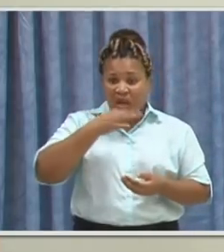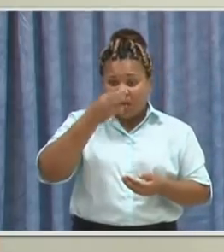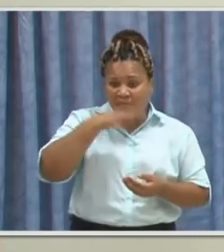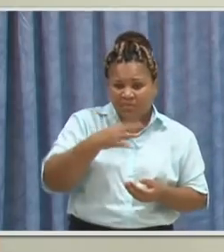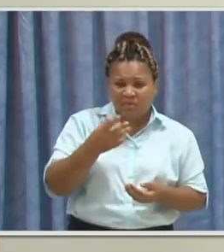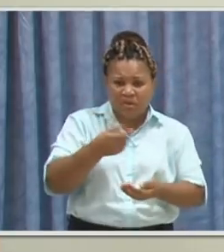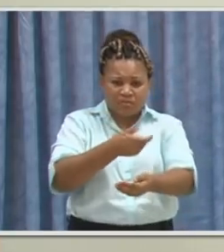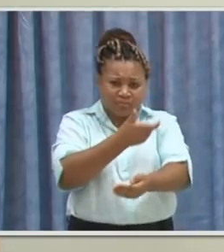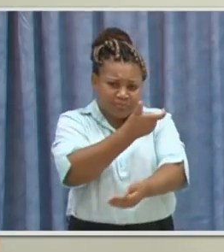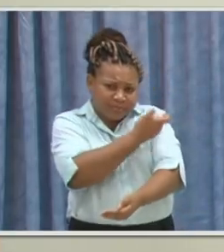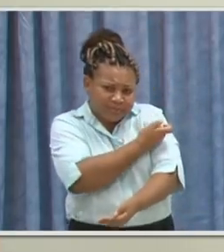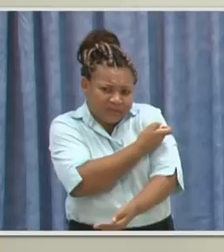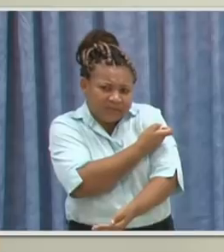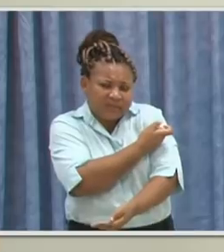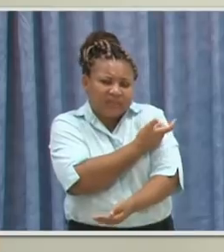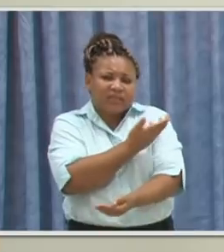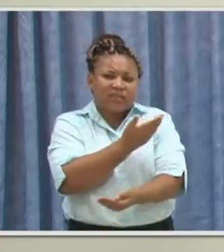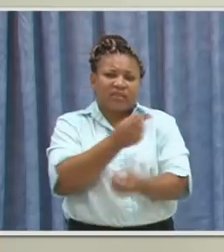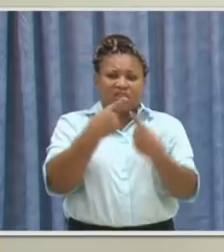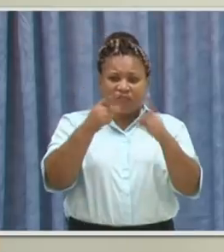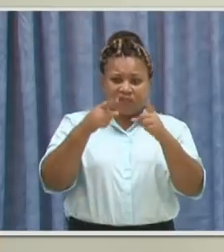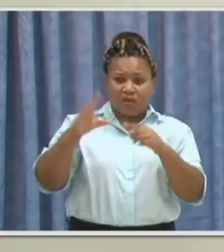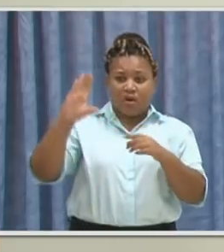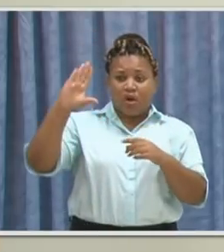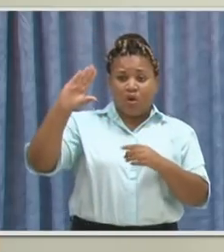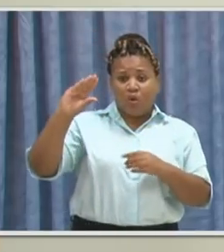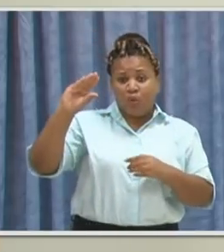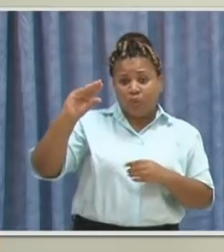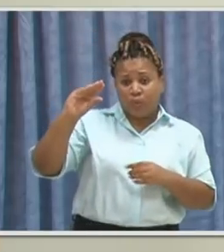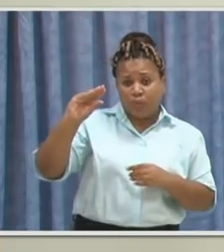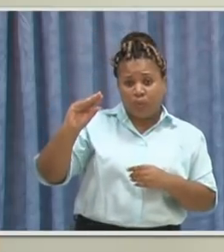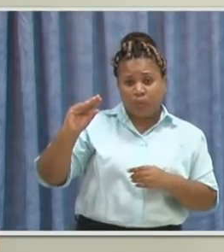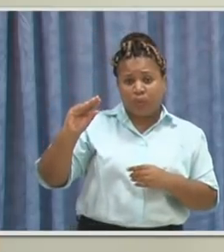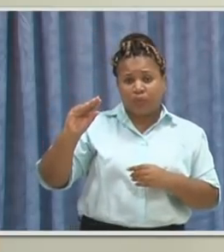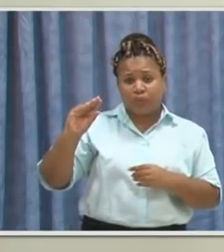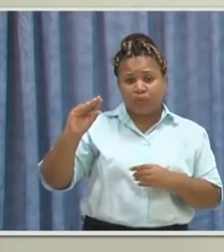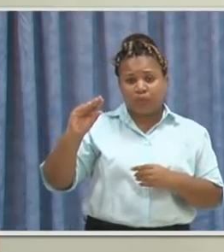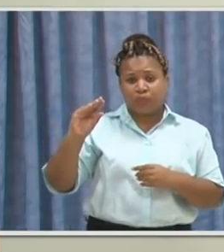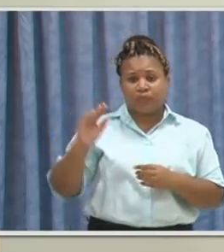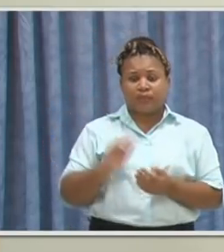sentis ça l'effet l'économie, mais il y a une balance